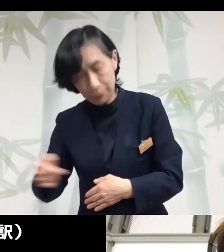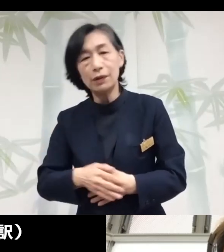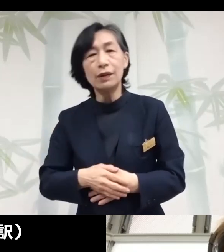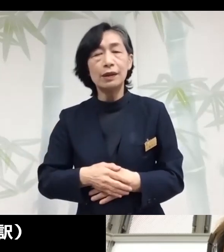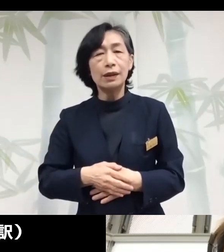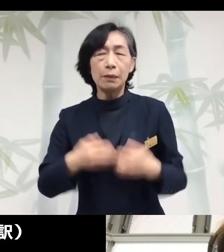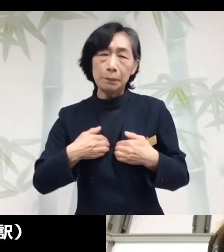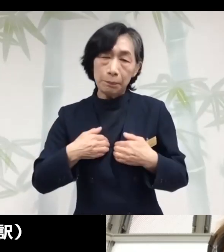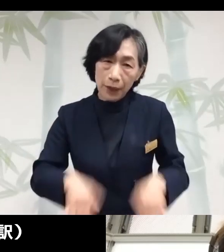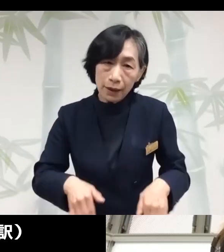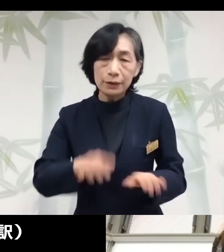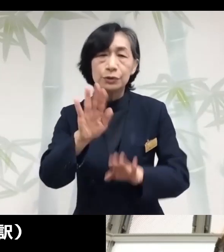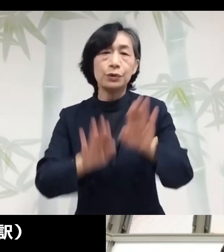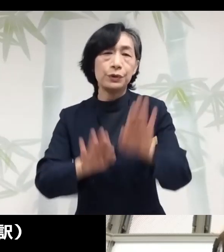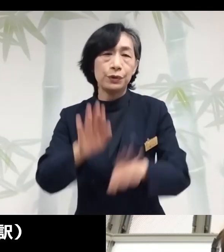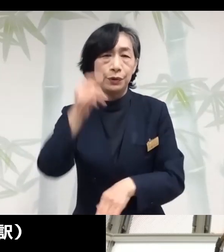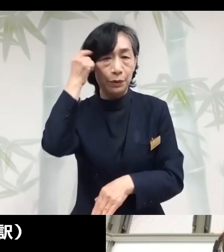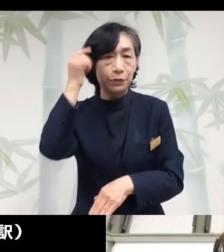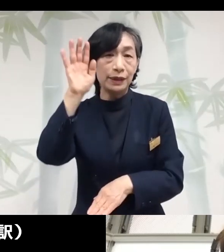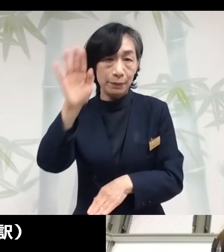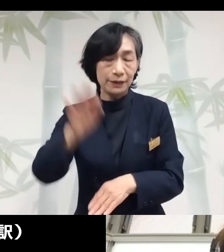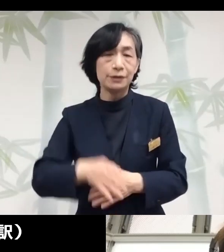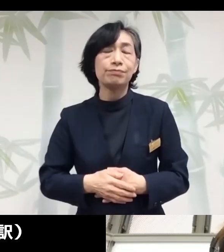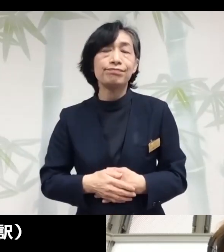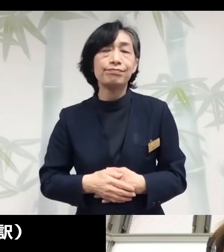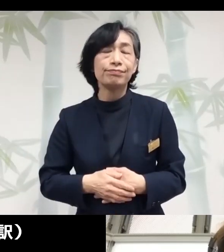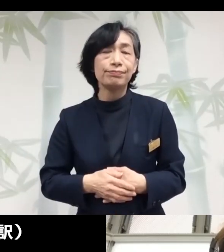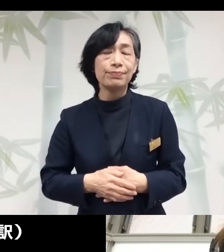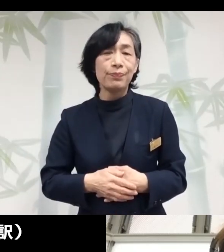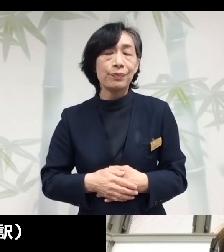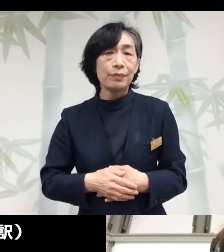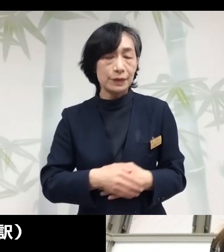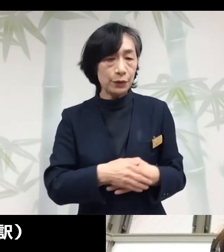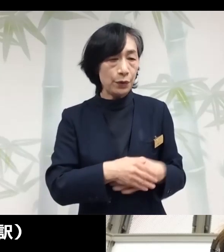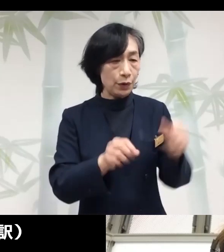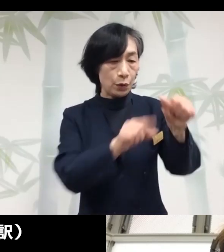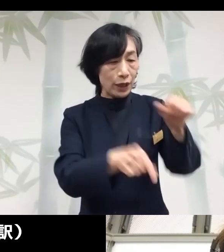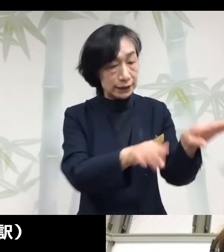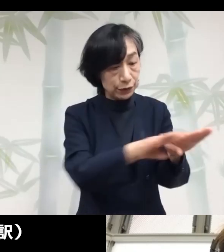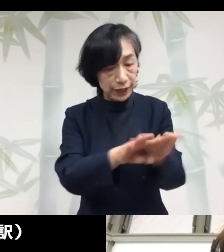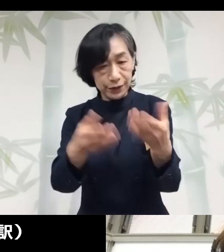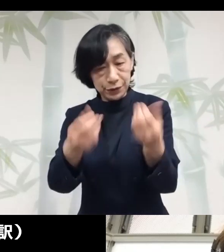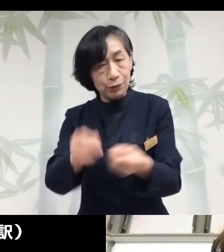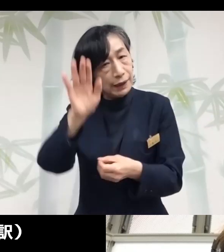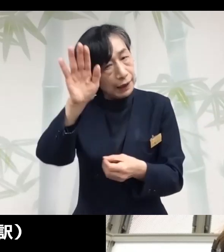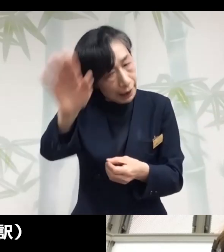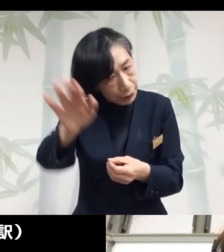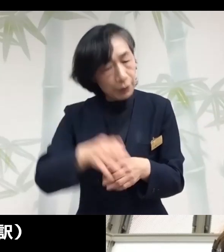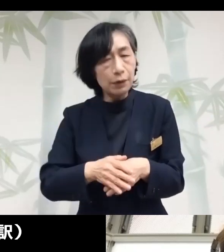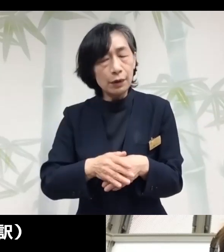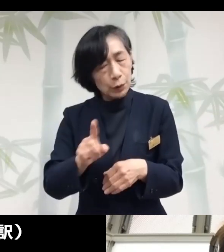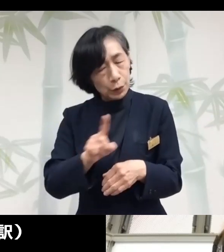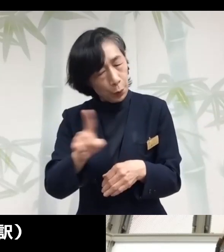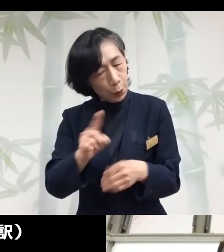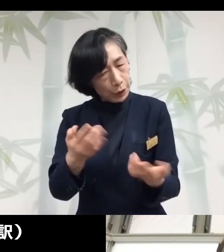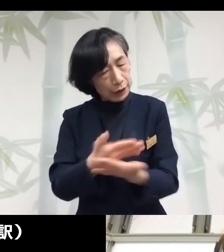しんどい状況になってきてると思うんですね。ですんでこれ、まあ、連休明けも見越した時にはですね、またもし